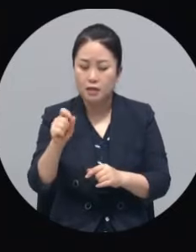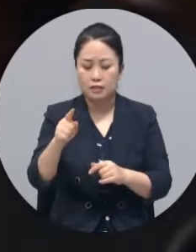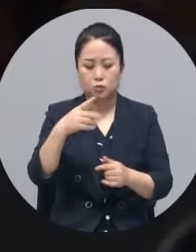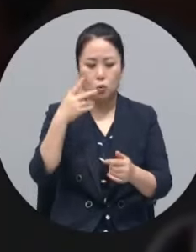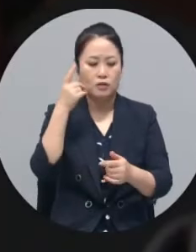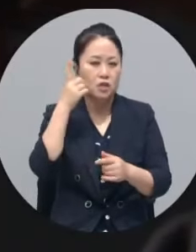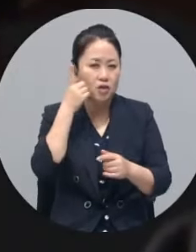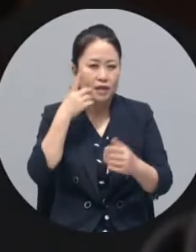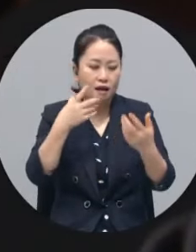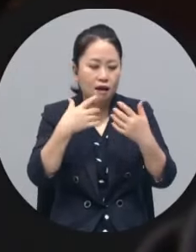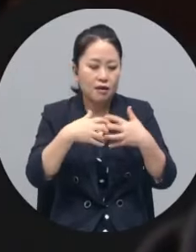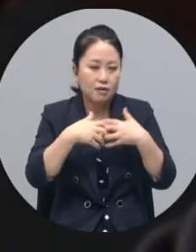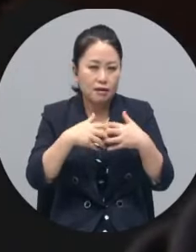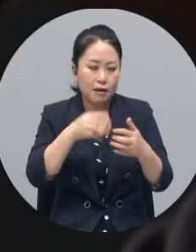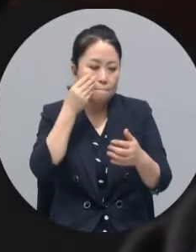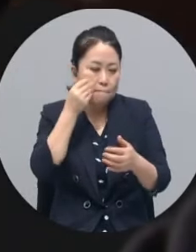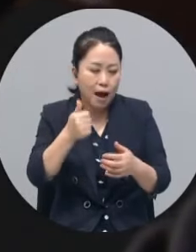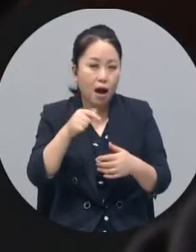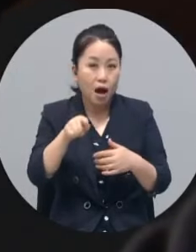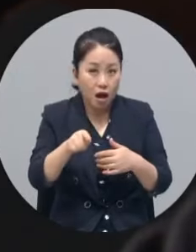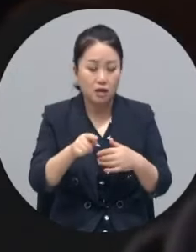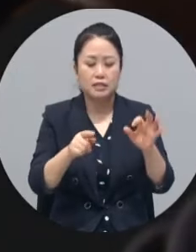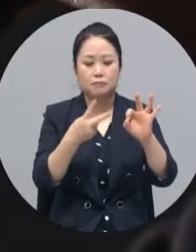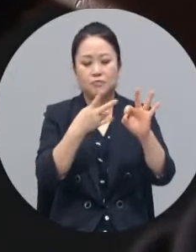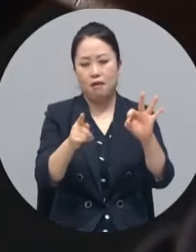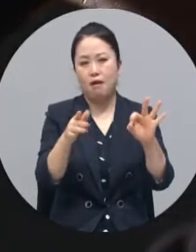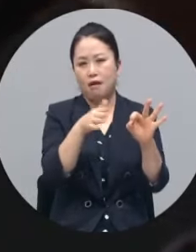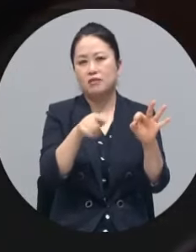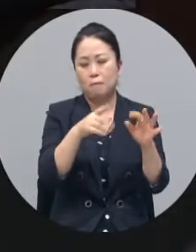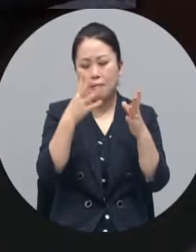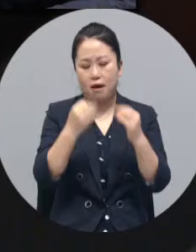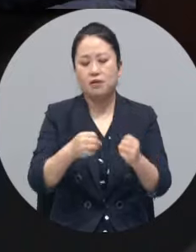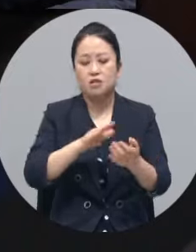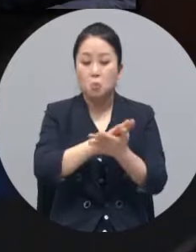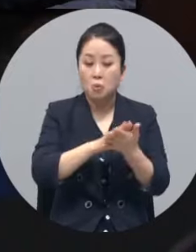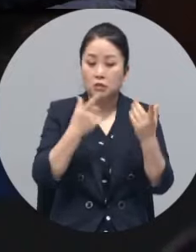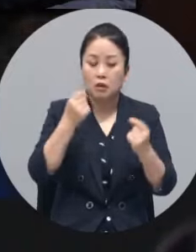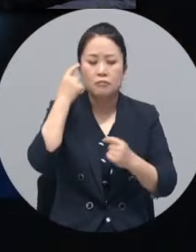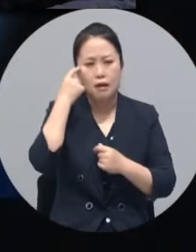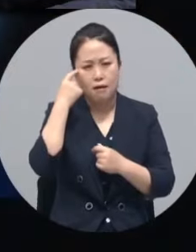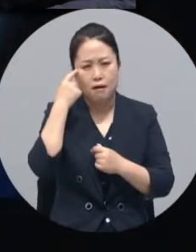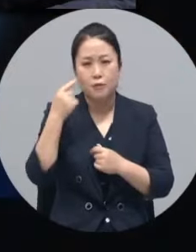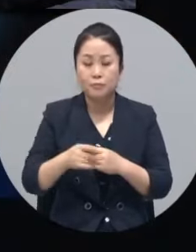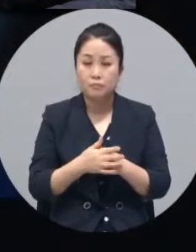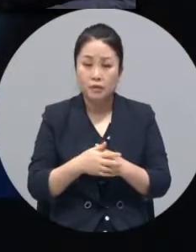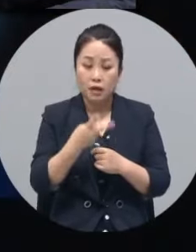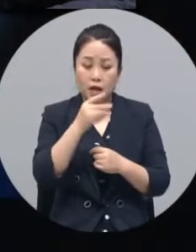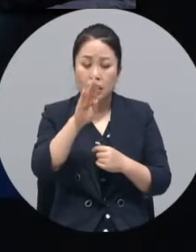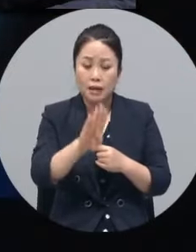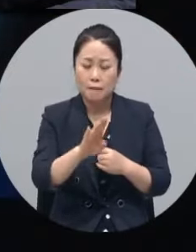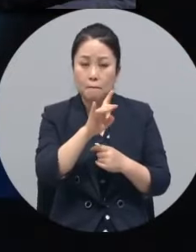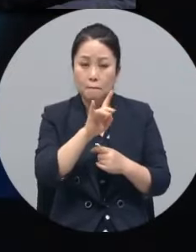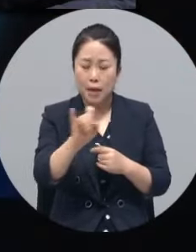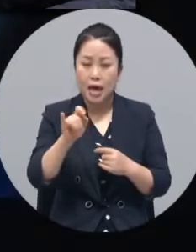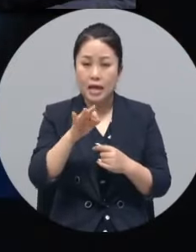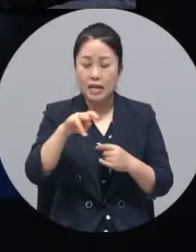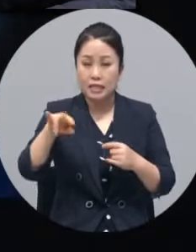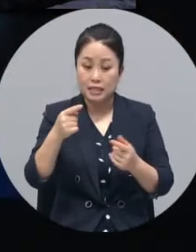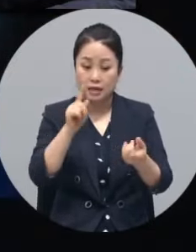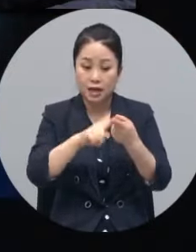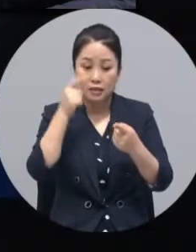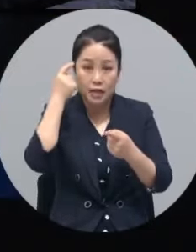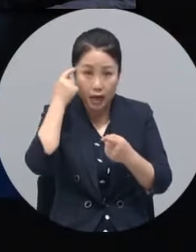범죄가 놀이처럼 여겨지고 있다 분석입니다 페이크에 대한 인식 자체가 그들의